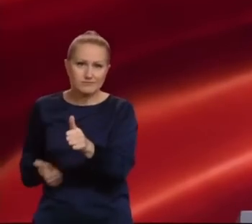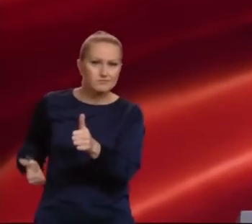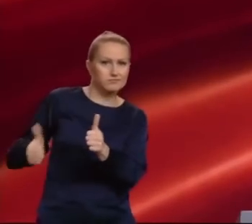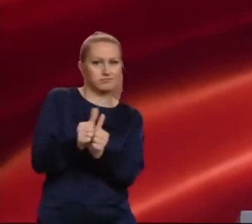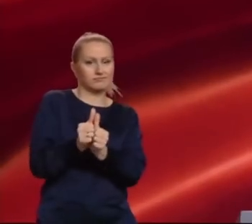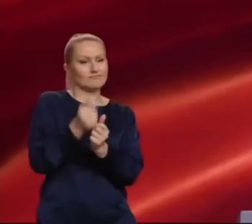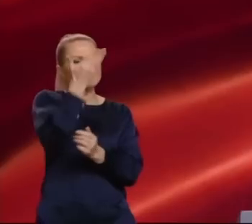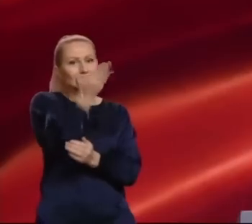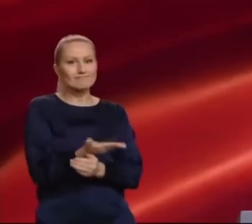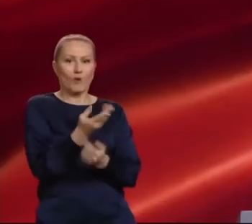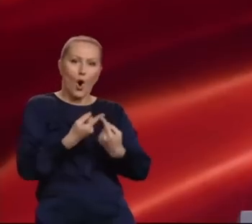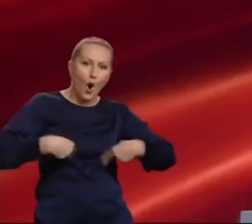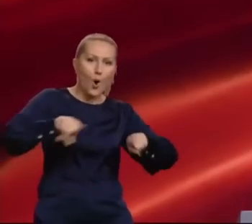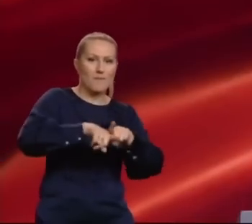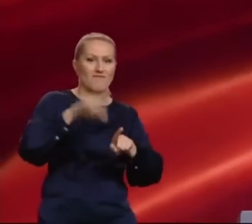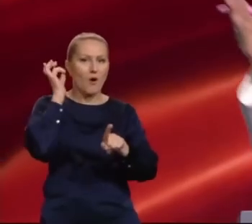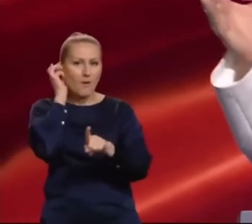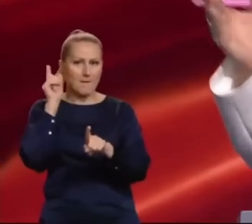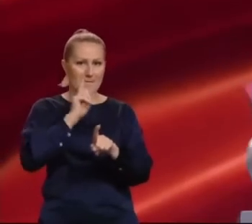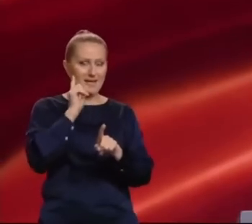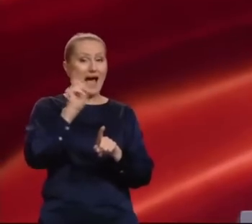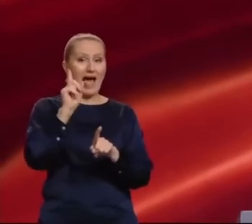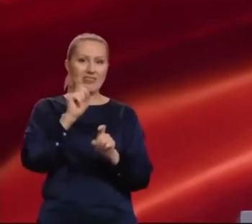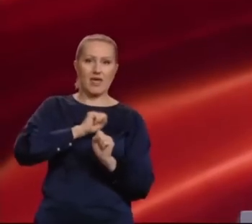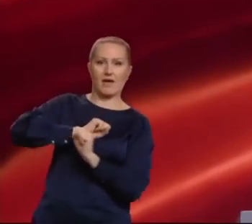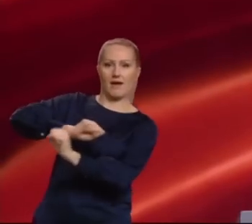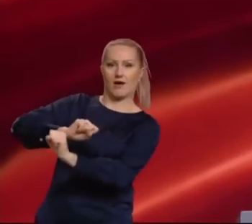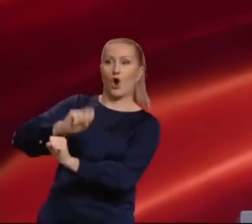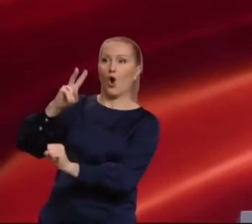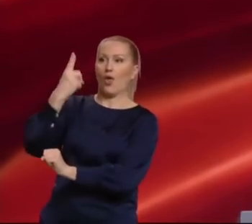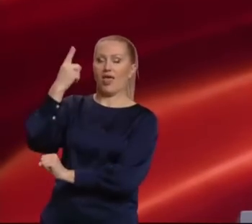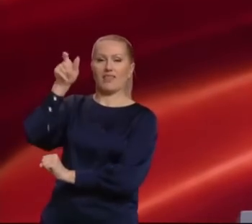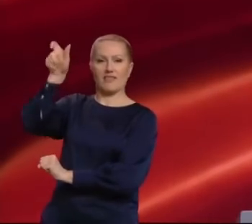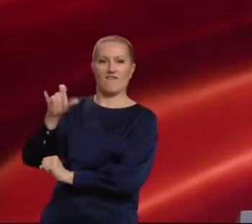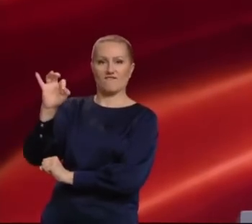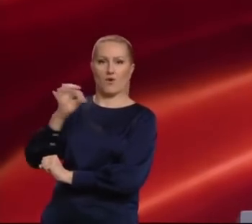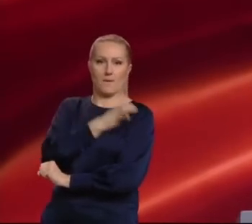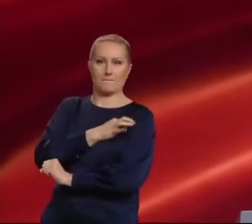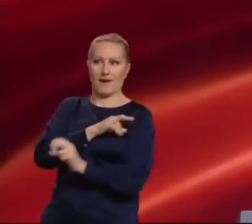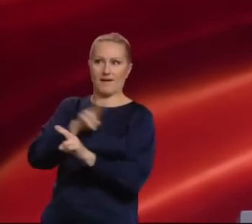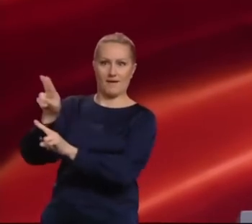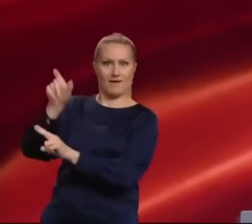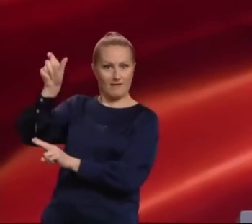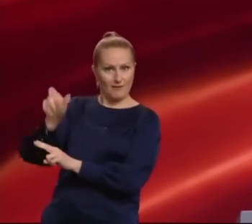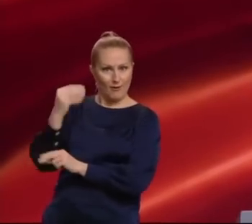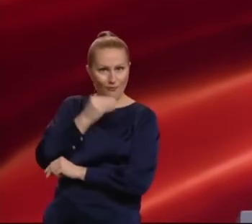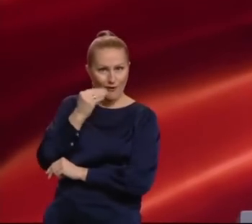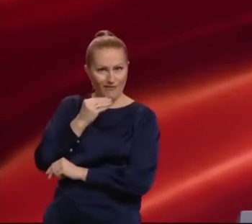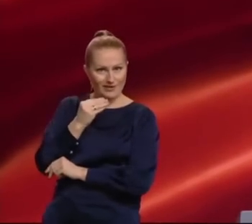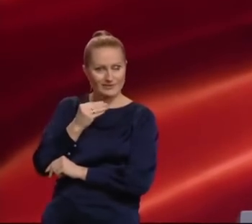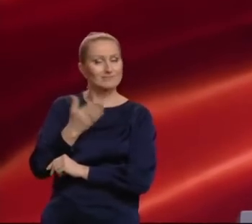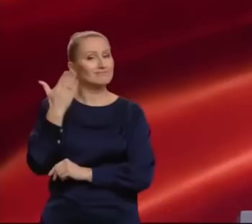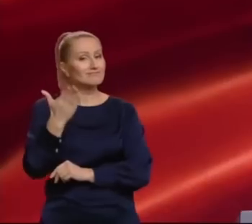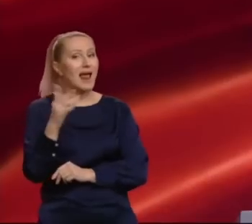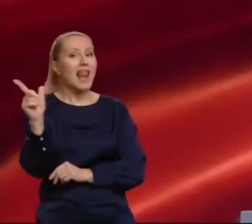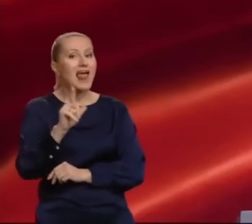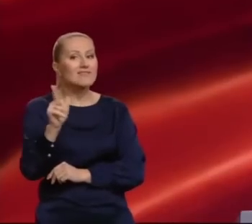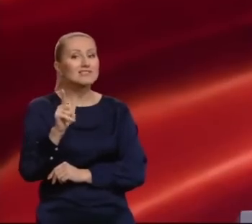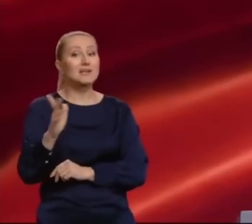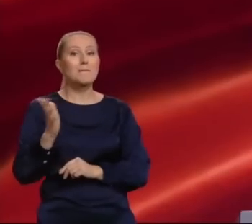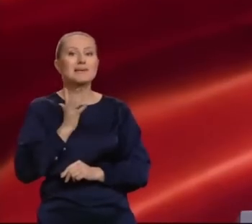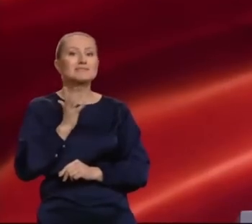stronie obywateli i obywatelek, a nie po stronie jednej partii, panie Morawiecki. Dla Lewicy bezpieczna Polska